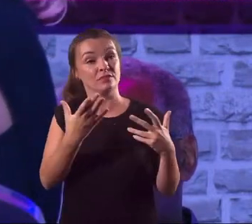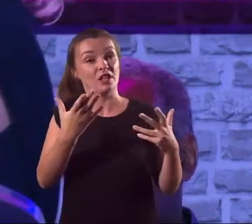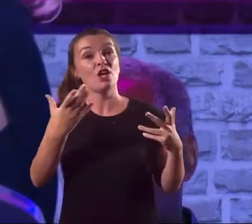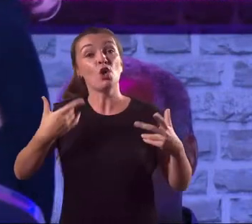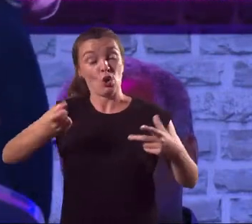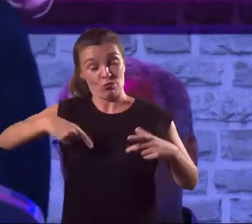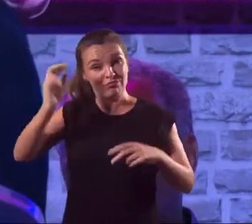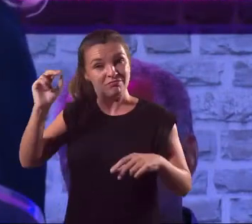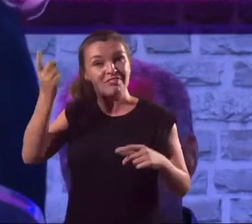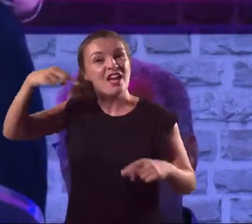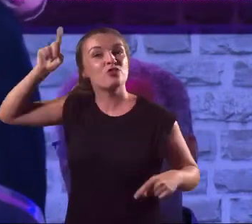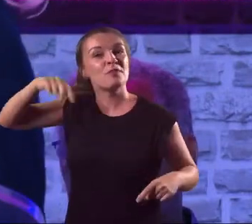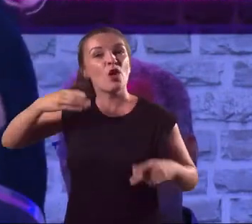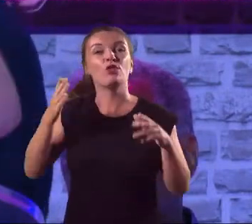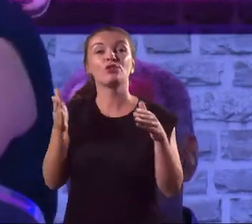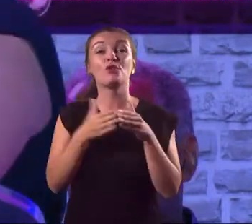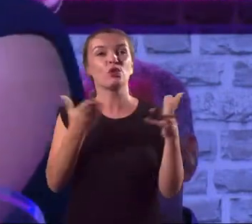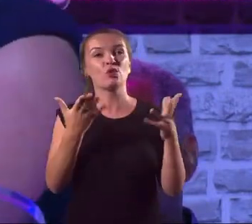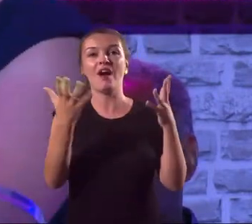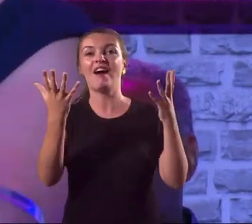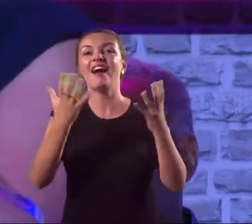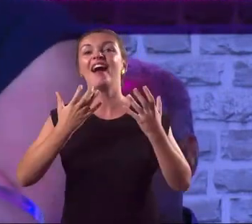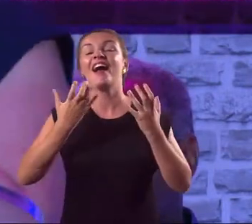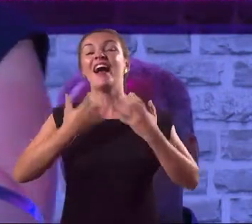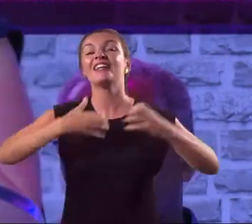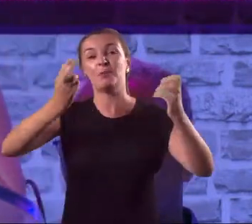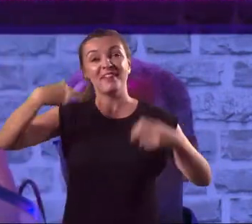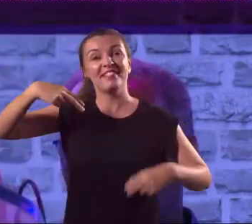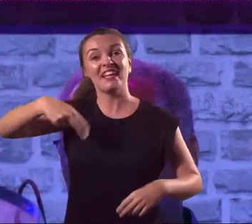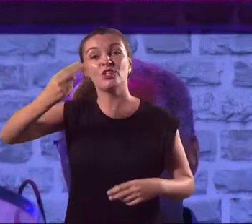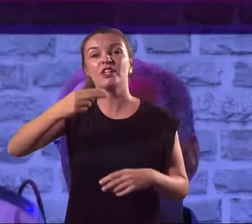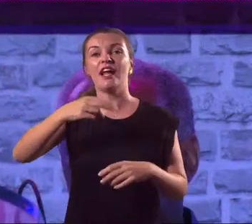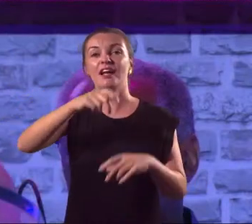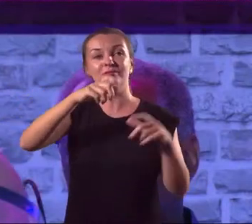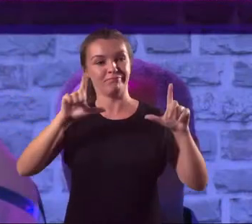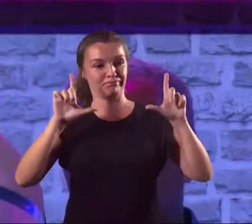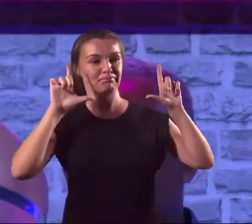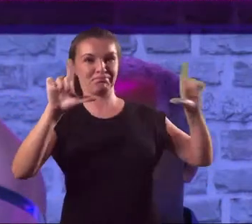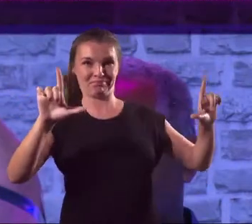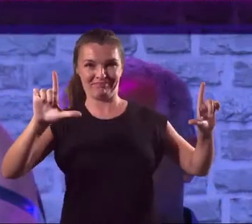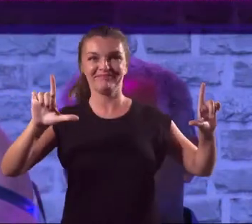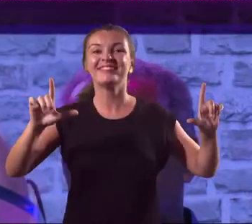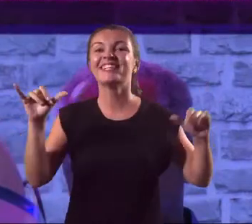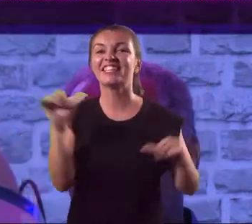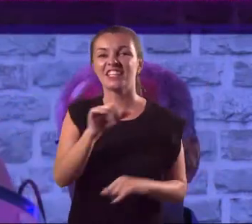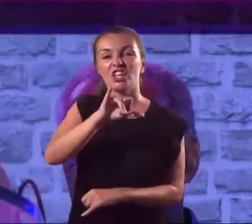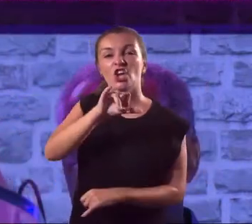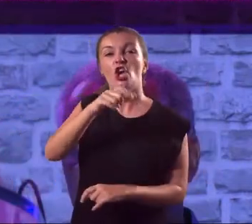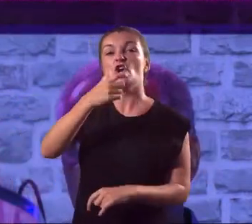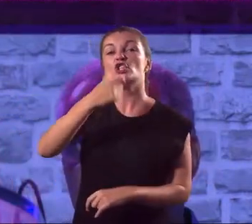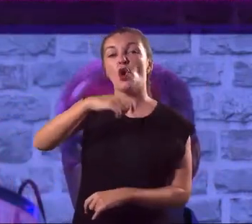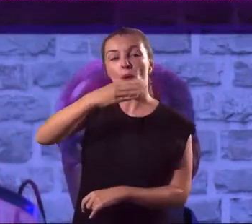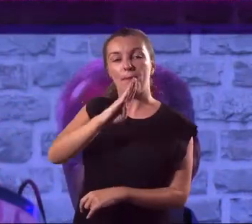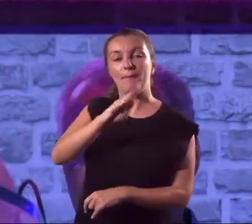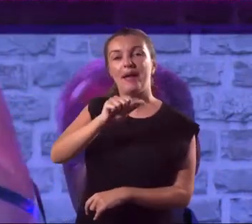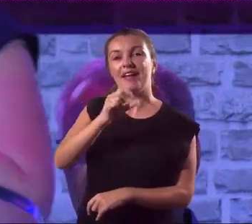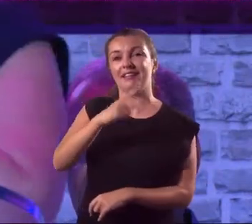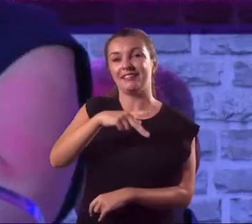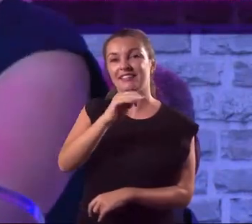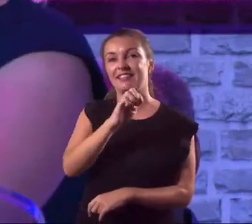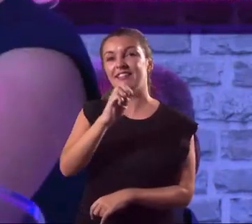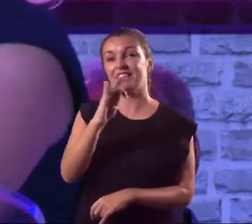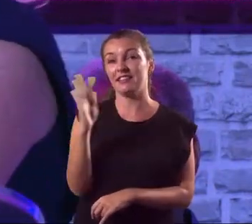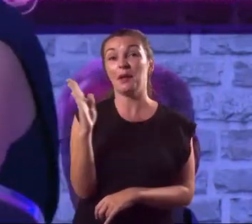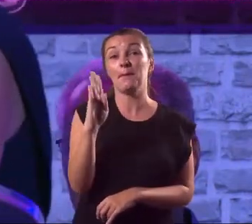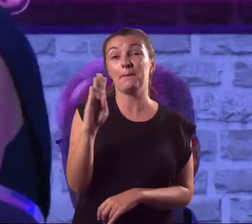portrait de Jean-Baptiste Bellé arrive à l'Assemblée nationale. Jean-Baptiste Bellé est le premier député noir de la